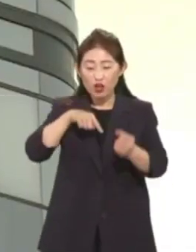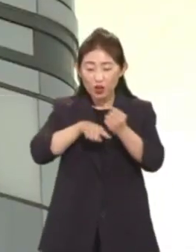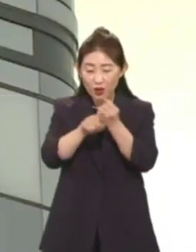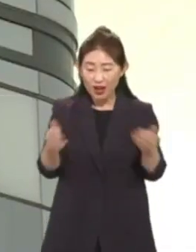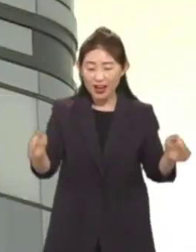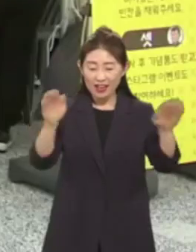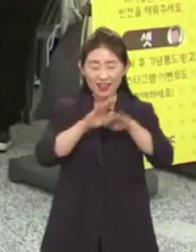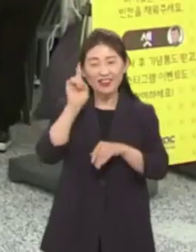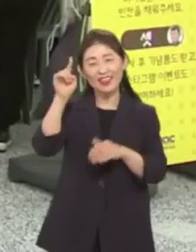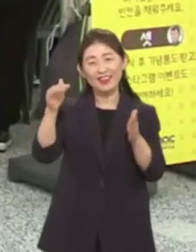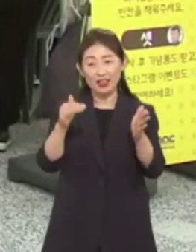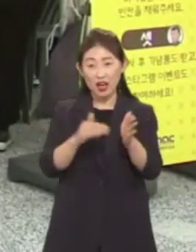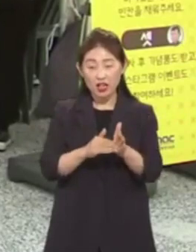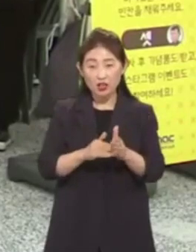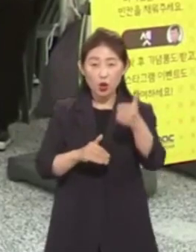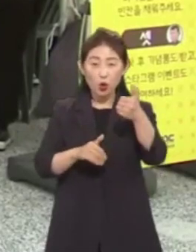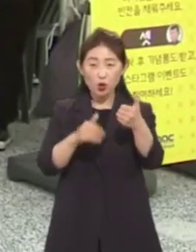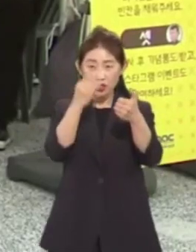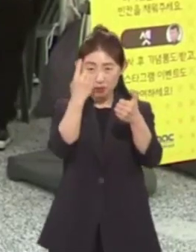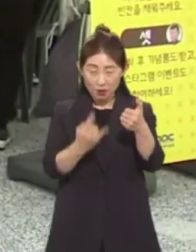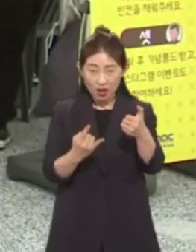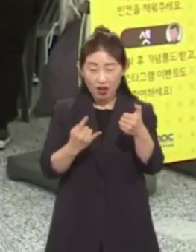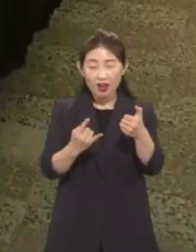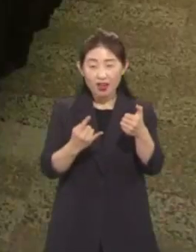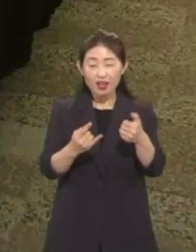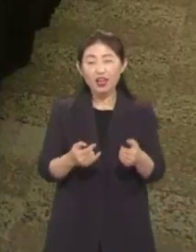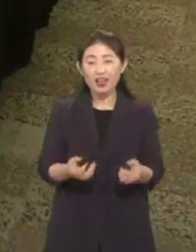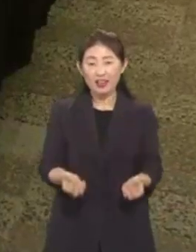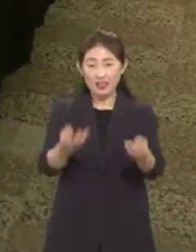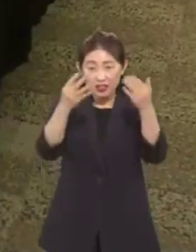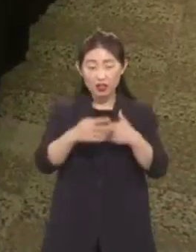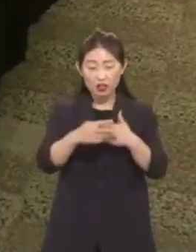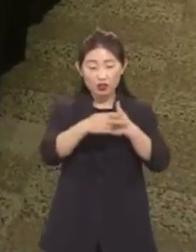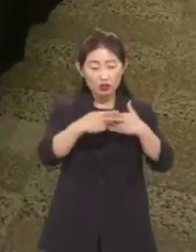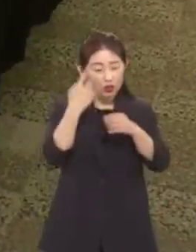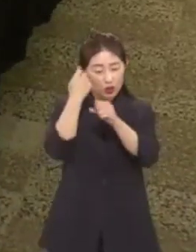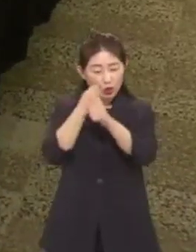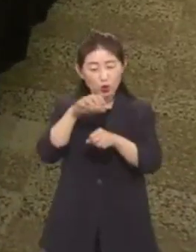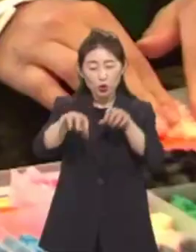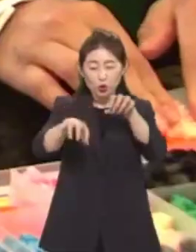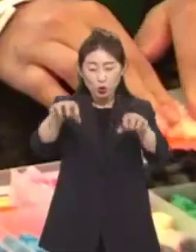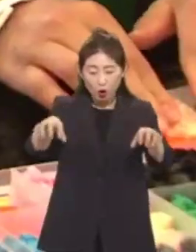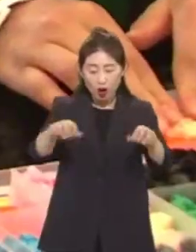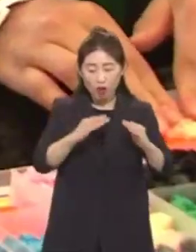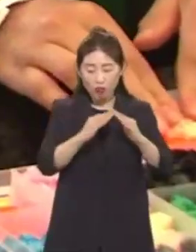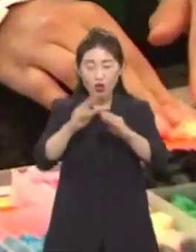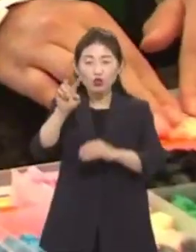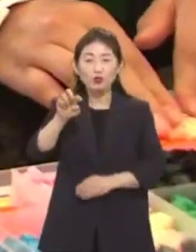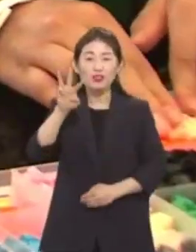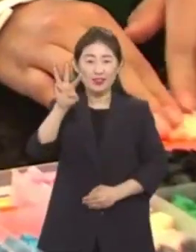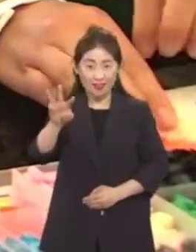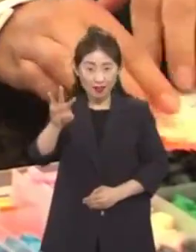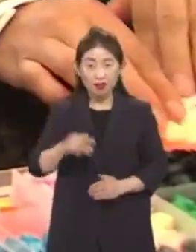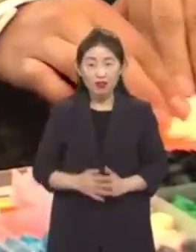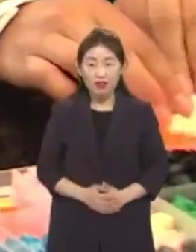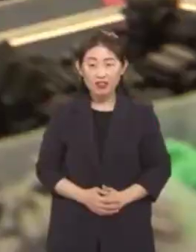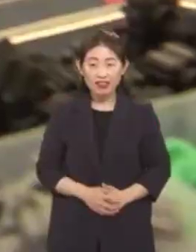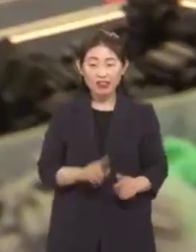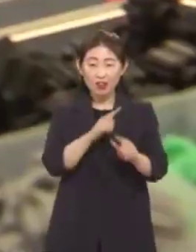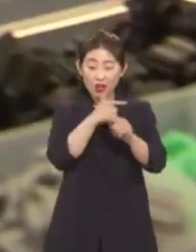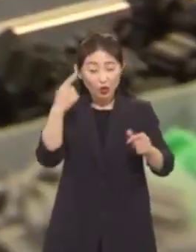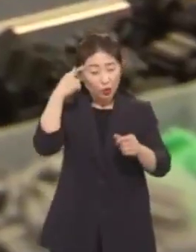국립중앙과학관에서 내일까지 열리는 제50회 봄 사이언스 데이는 대덕특구연구소 등이 참여한 23개 부스와 강연장에서